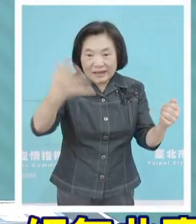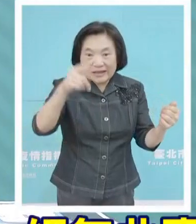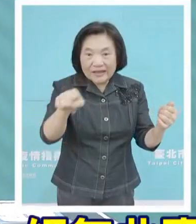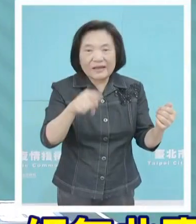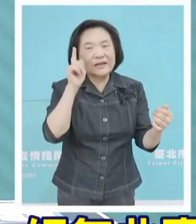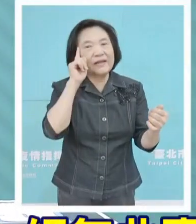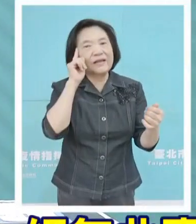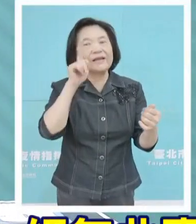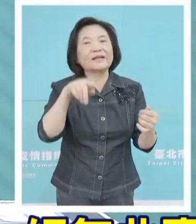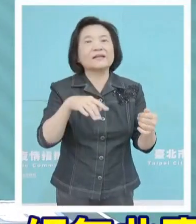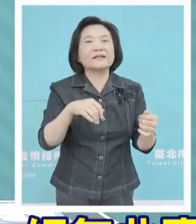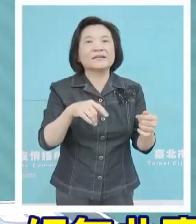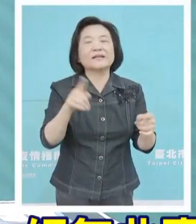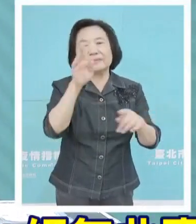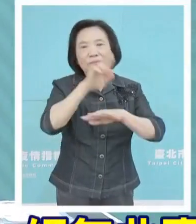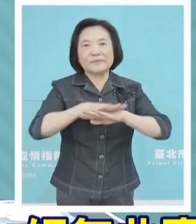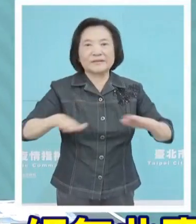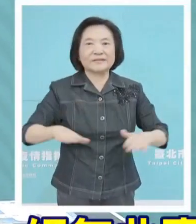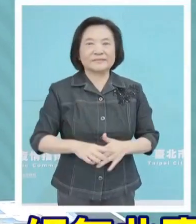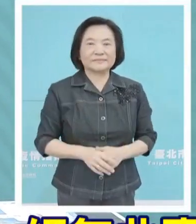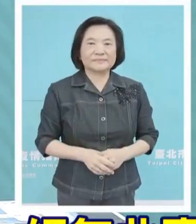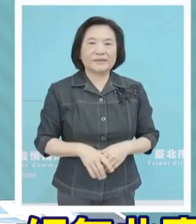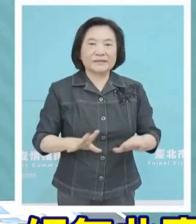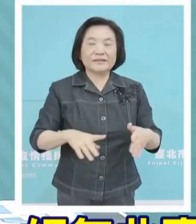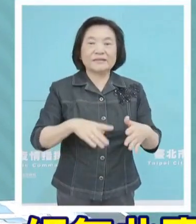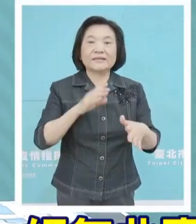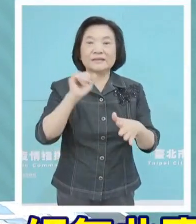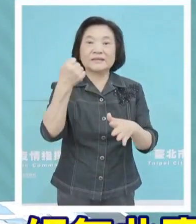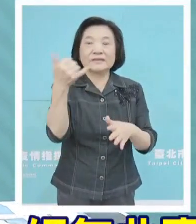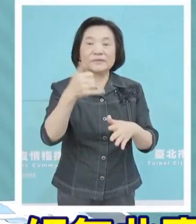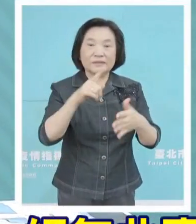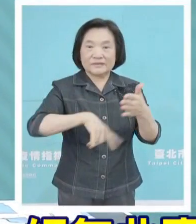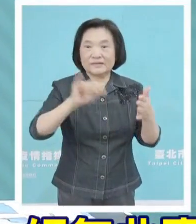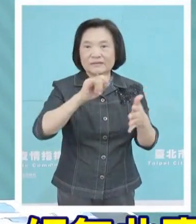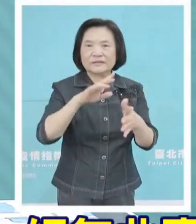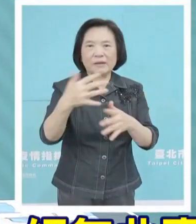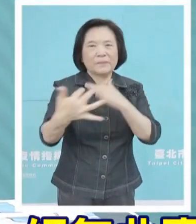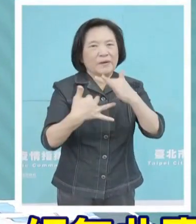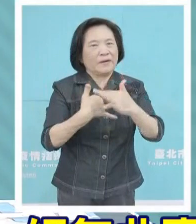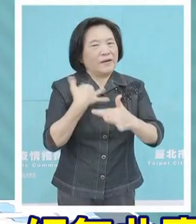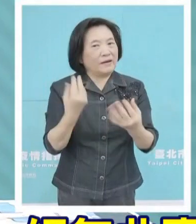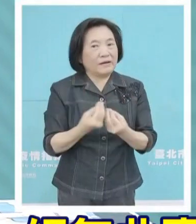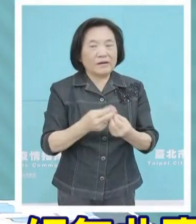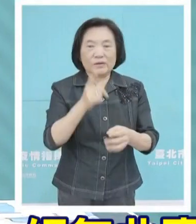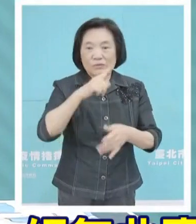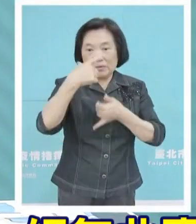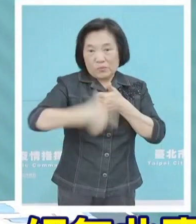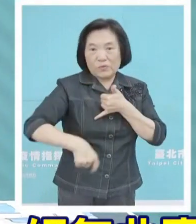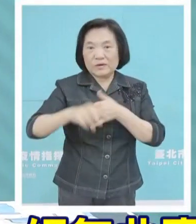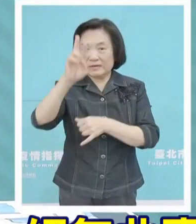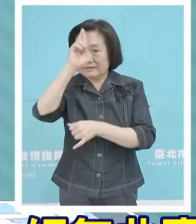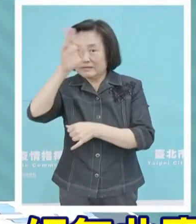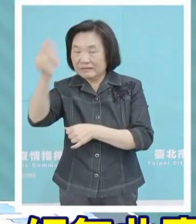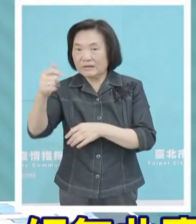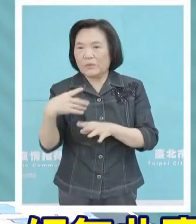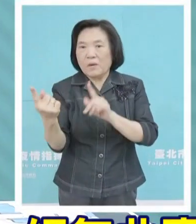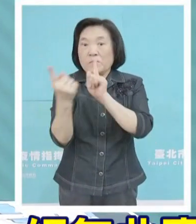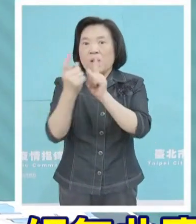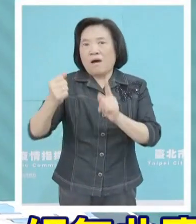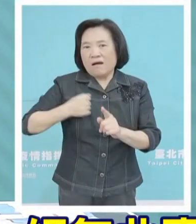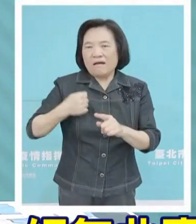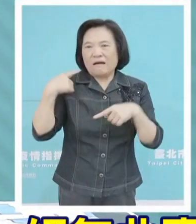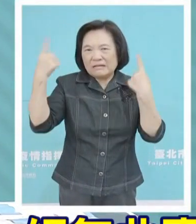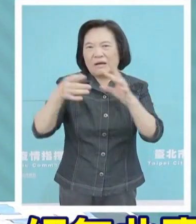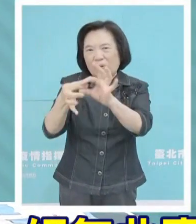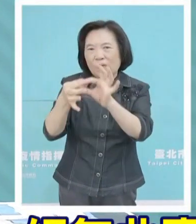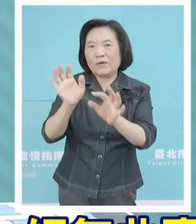天简淑培议员有提出指控，说我本人跟许金川认识，还有很多往来，甚至是我来要求